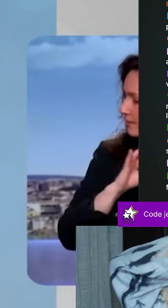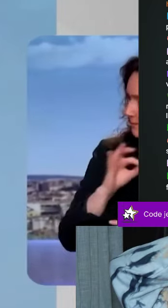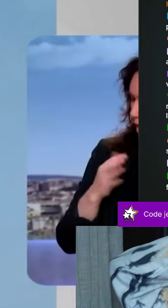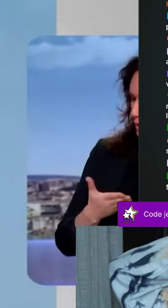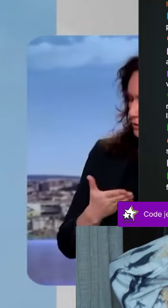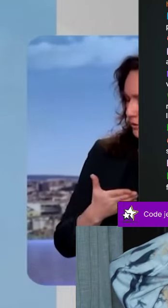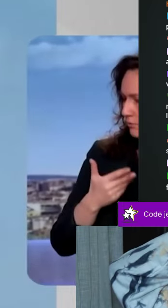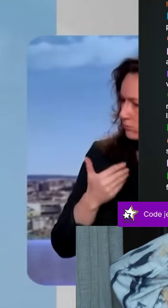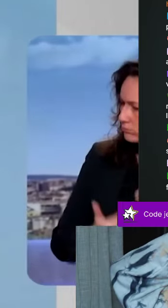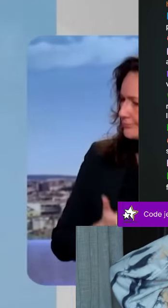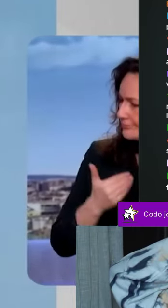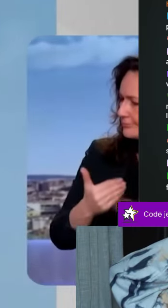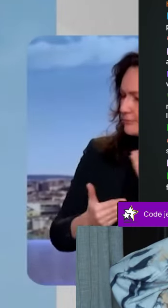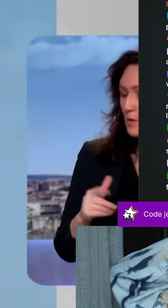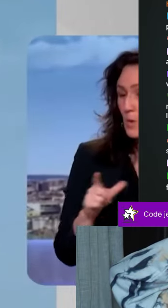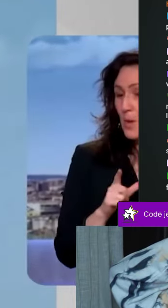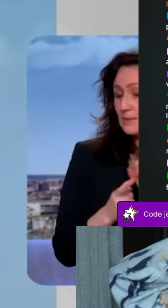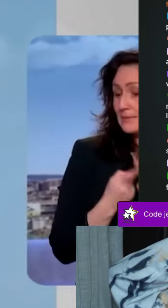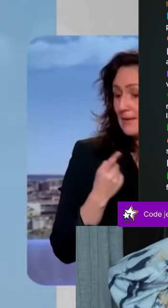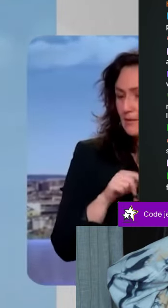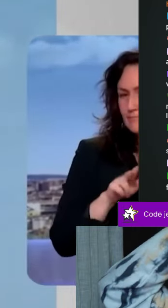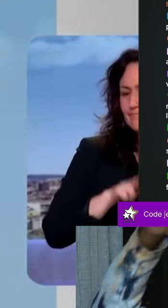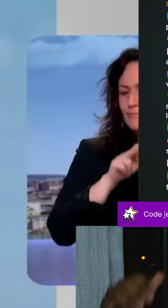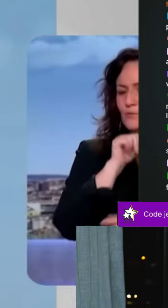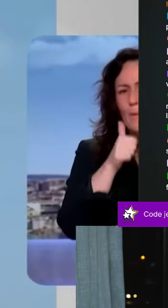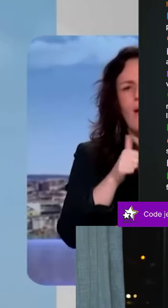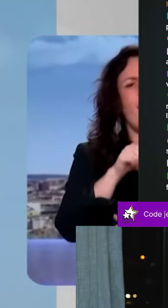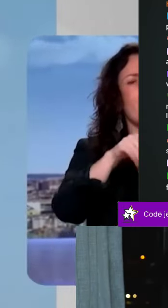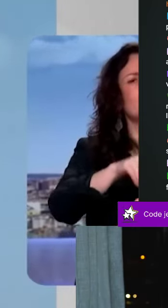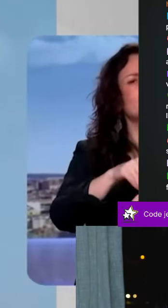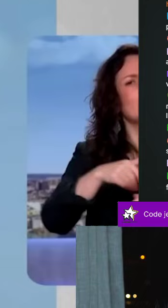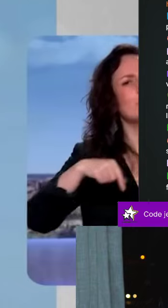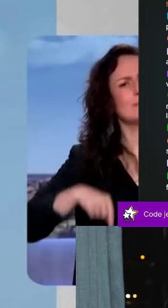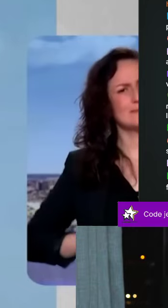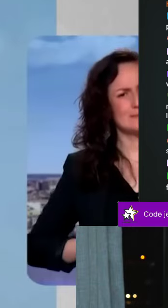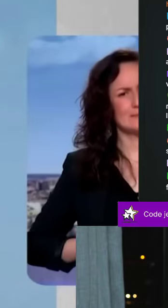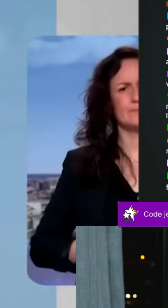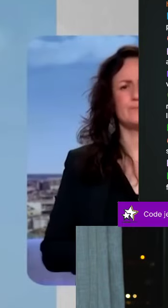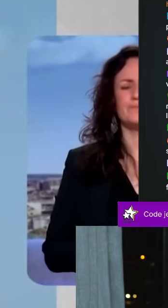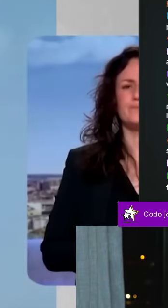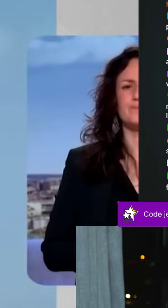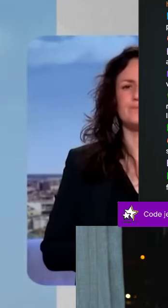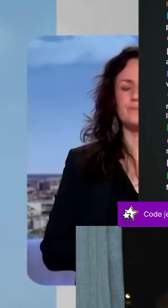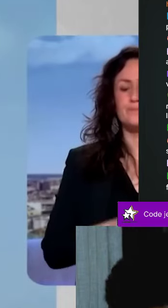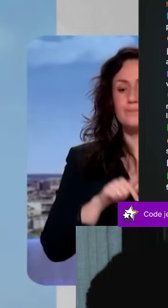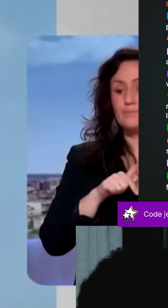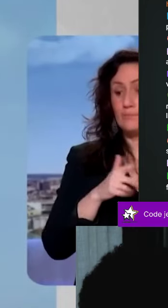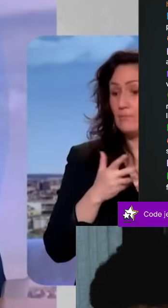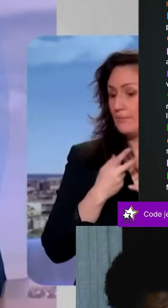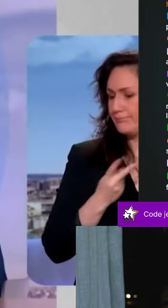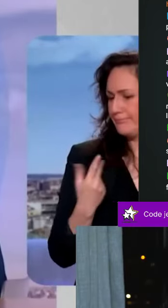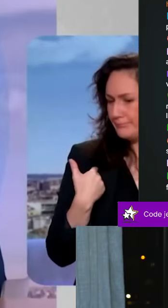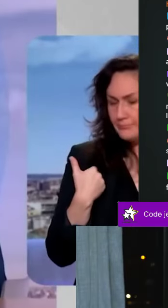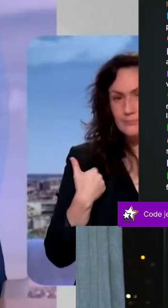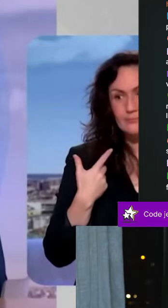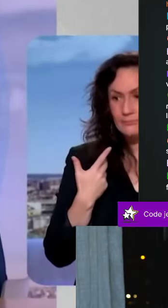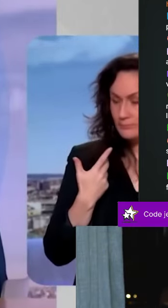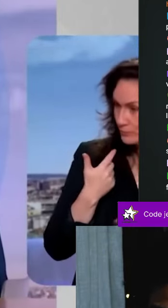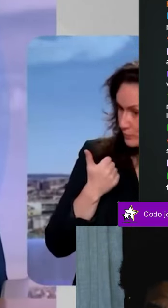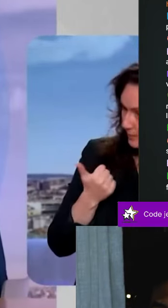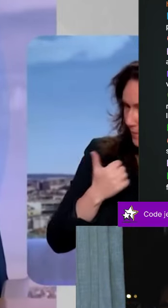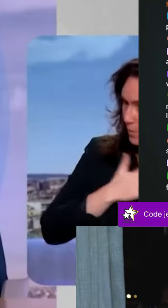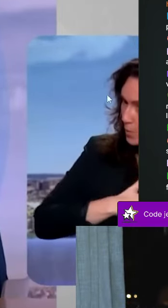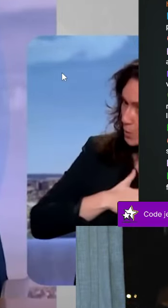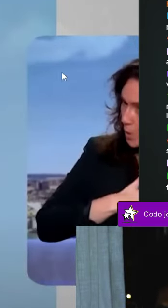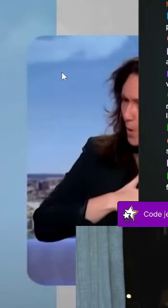spéciale sera adoptée demain en Conseil des ministres c'est ce qui vient d'êre annoncé est-ce que vous en